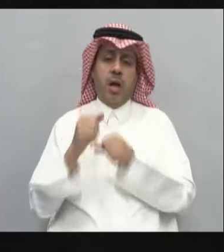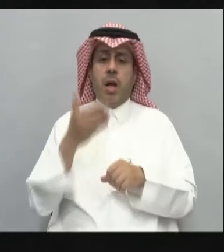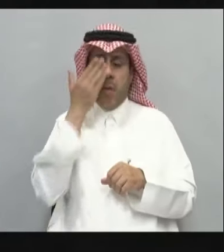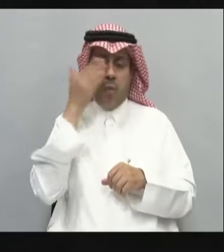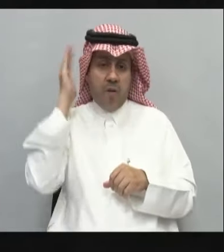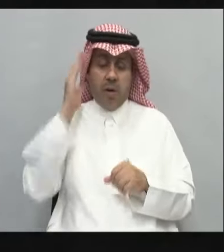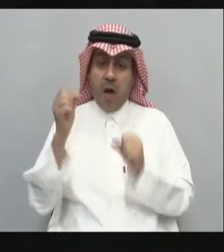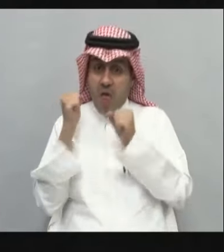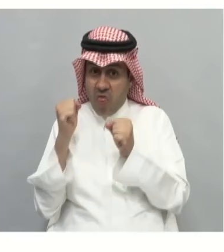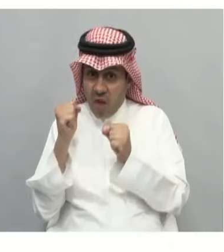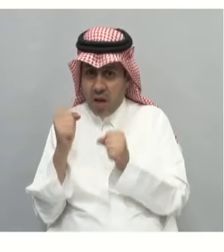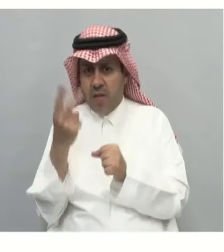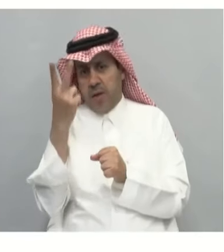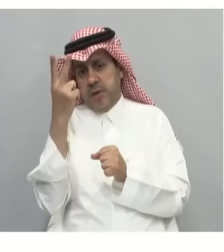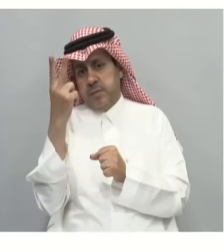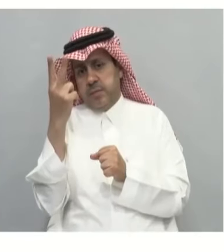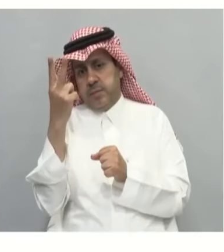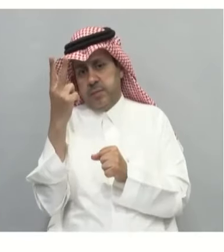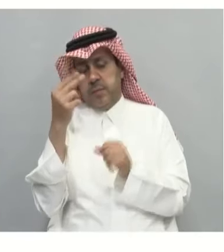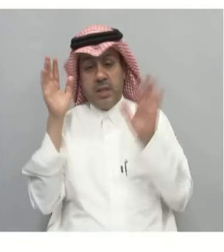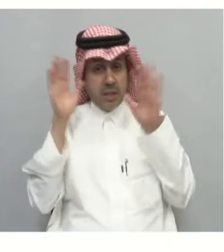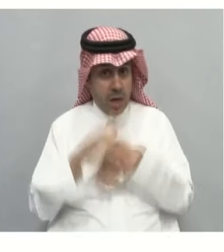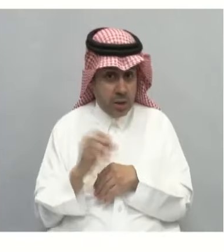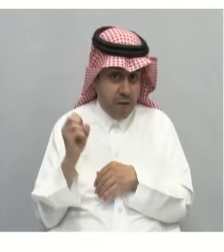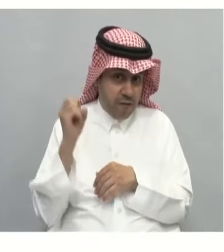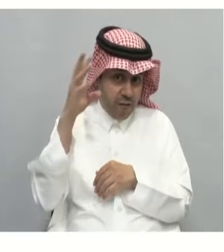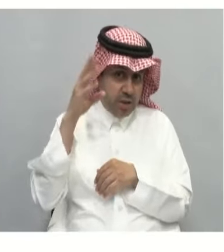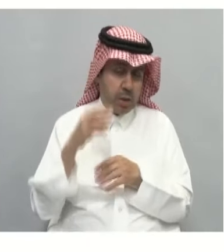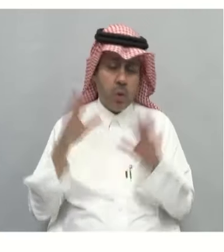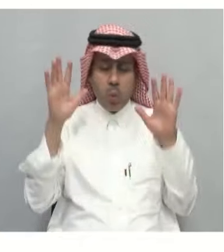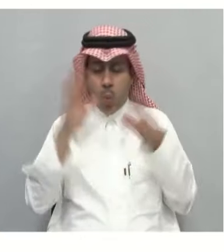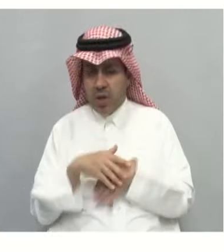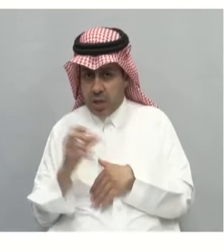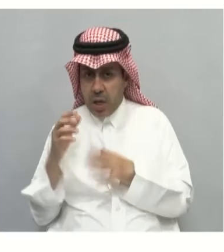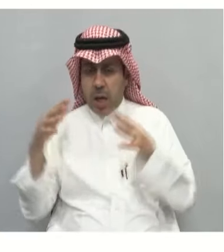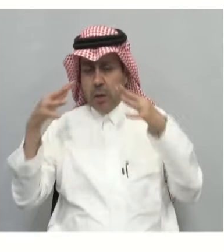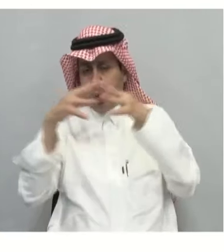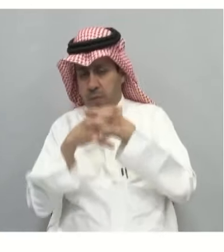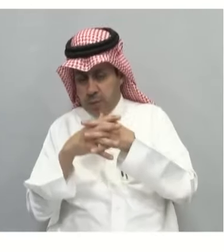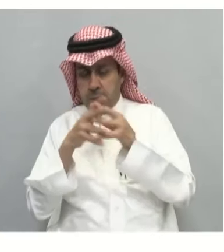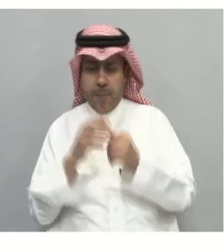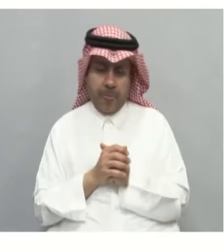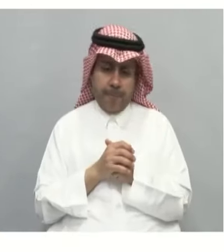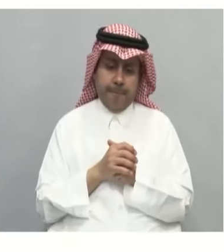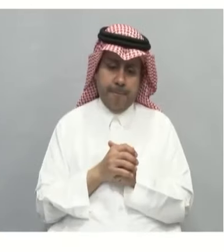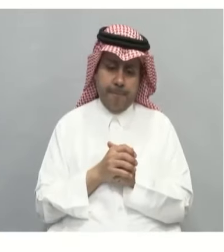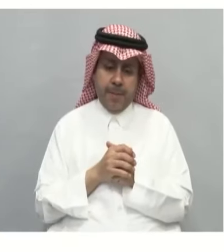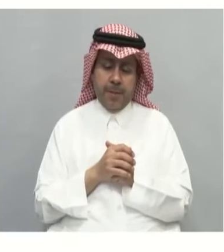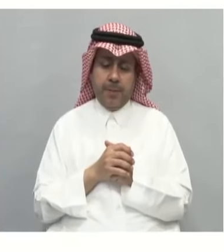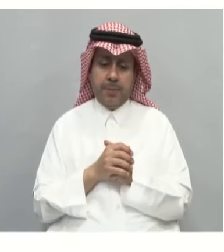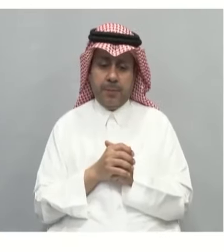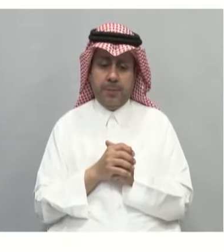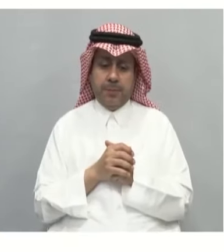هما نبينه كما هو ظاهر امامكم صلاه العشاء وصلاه الفجر